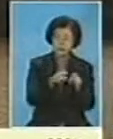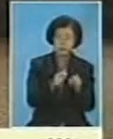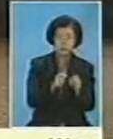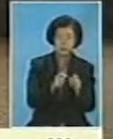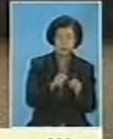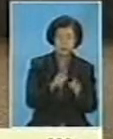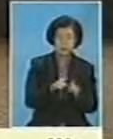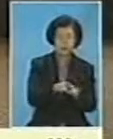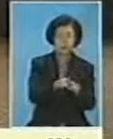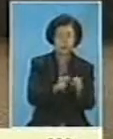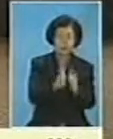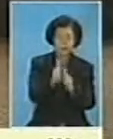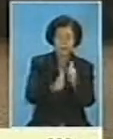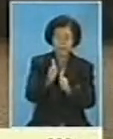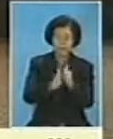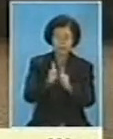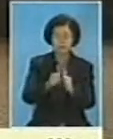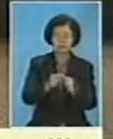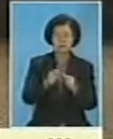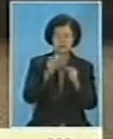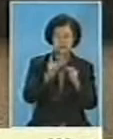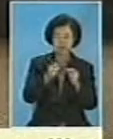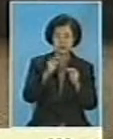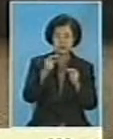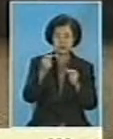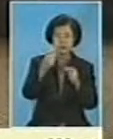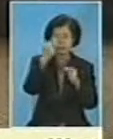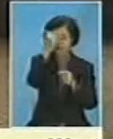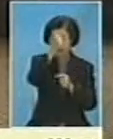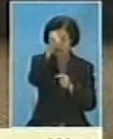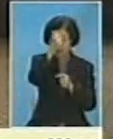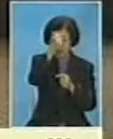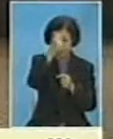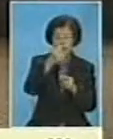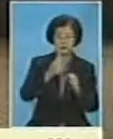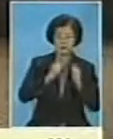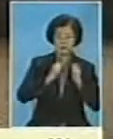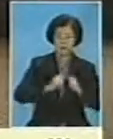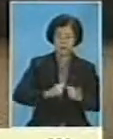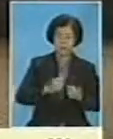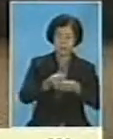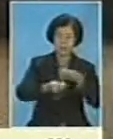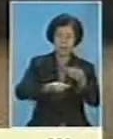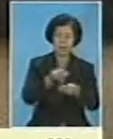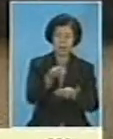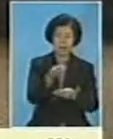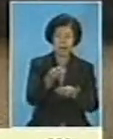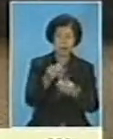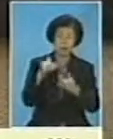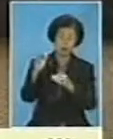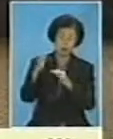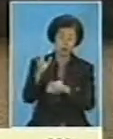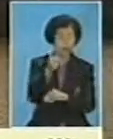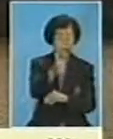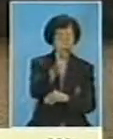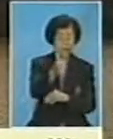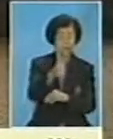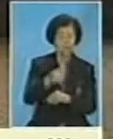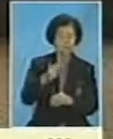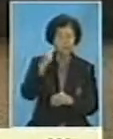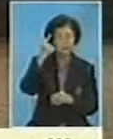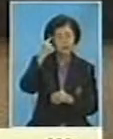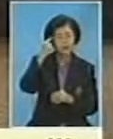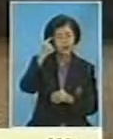ประเทศอินเดียซึ่งในขณะนั้นเริ่มมีการอนุญาตให้ส่งออกข้าวได้แล้วย่อมคาดการได้ว่